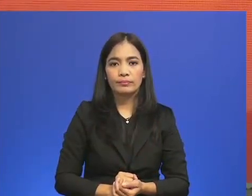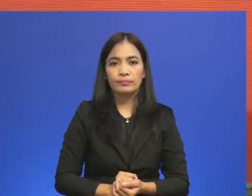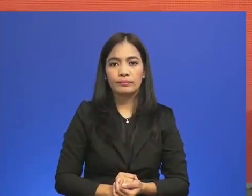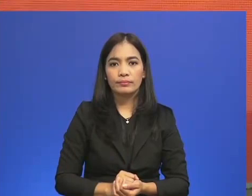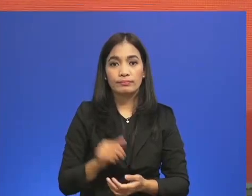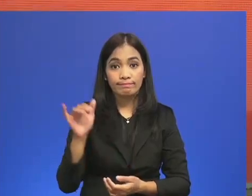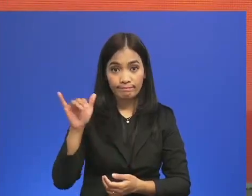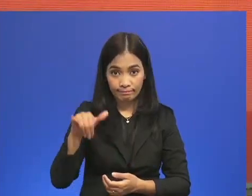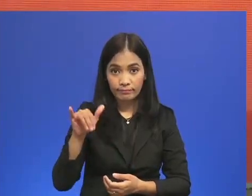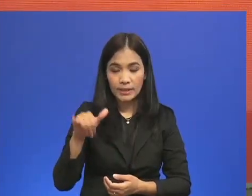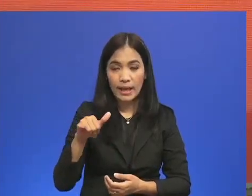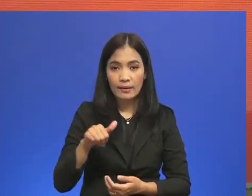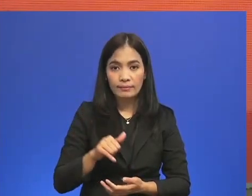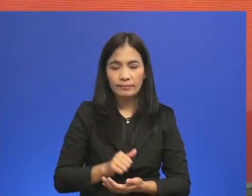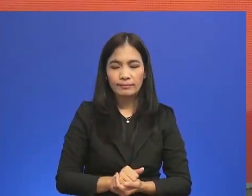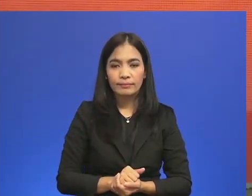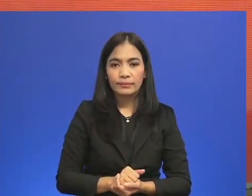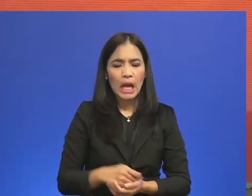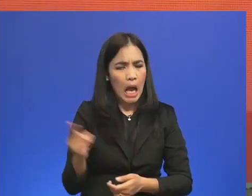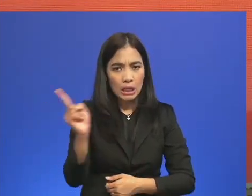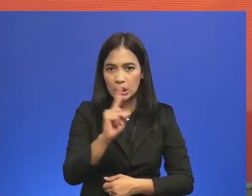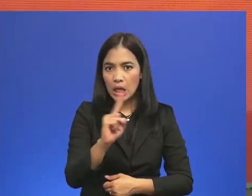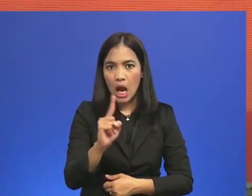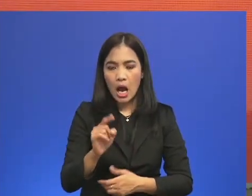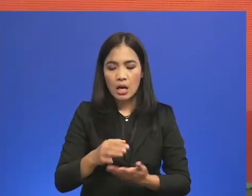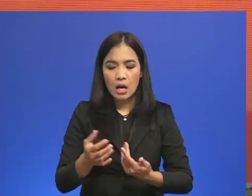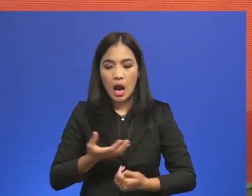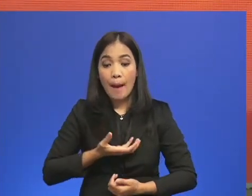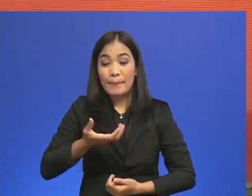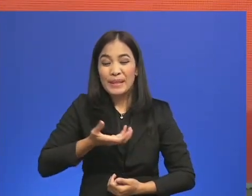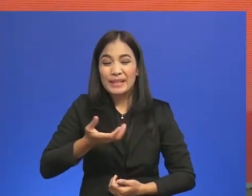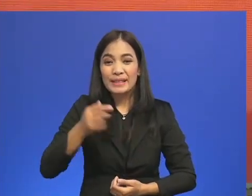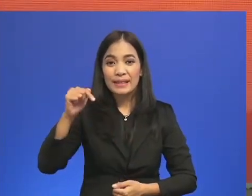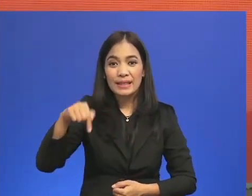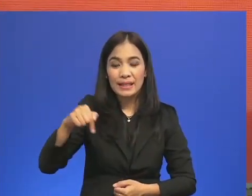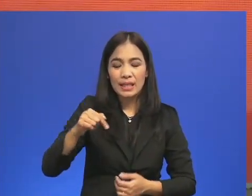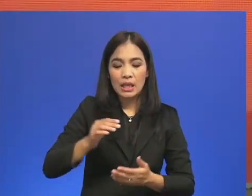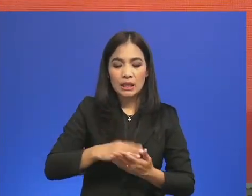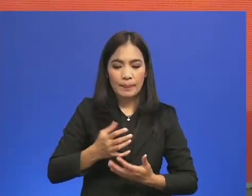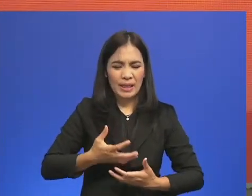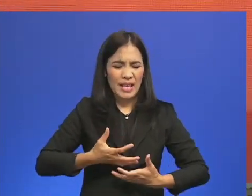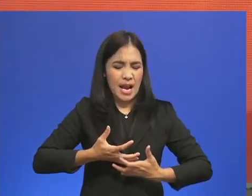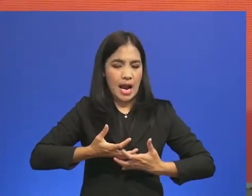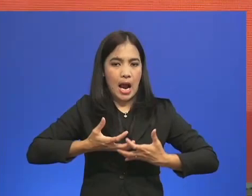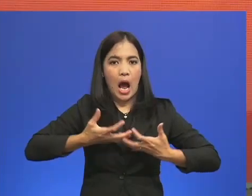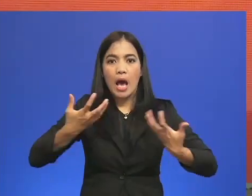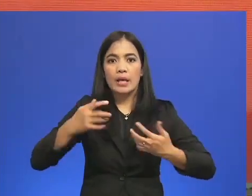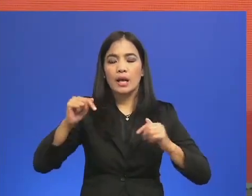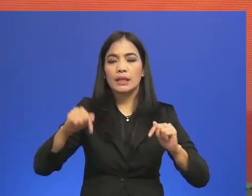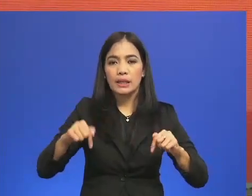Ya, jangan sampai ambisi ini, gairah ini